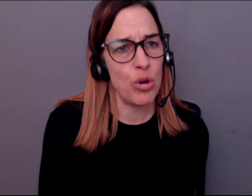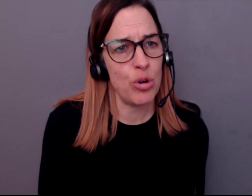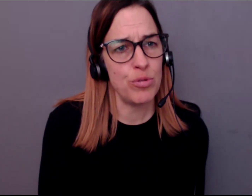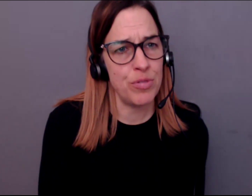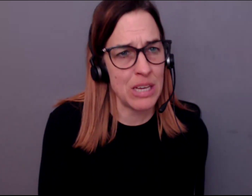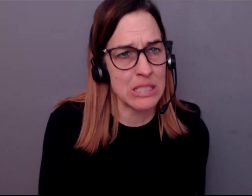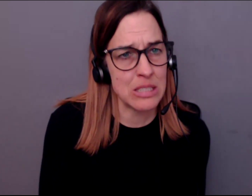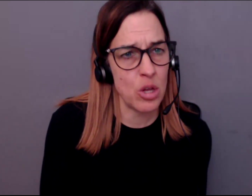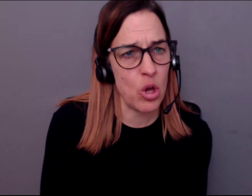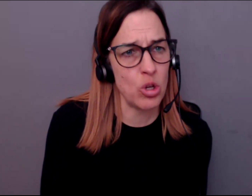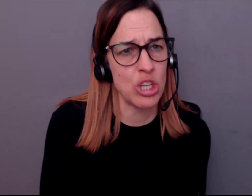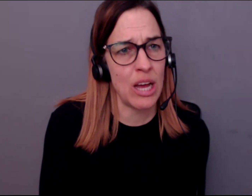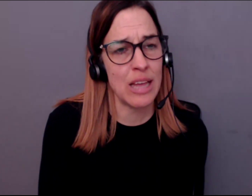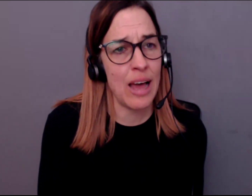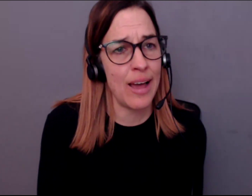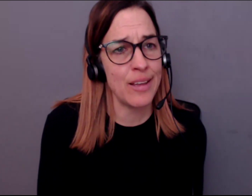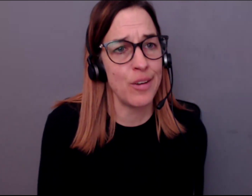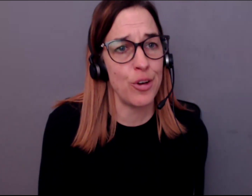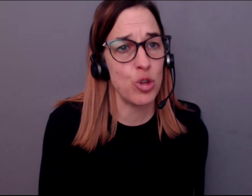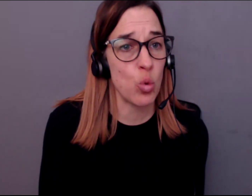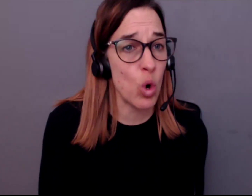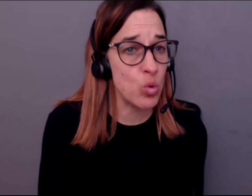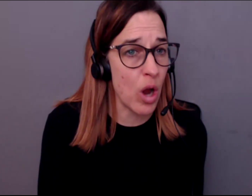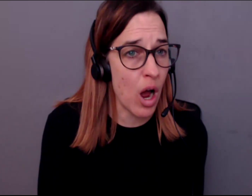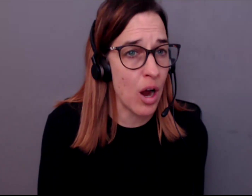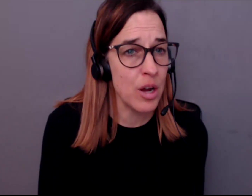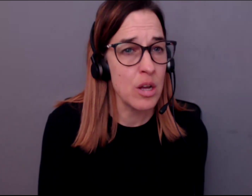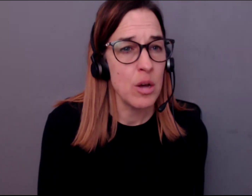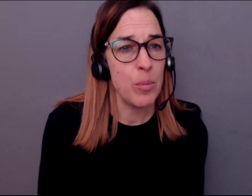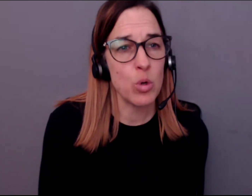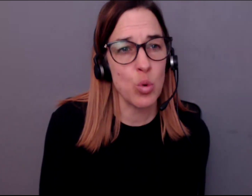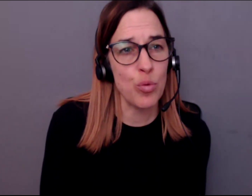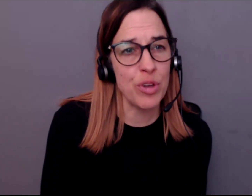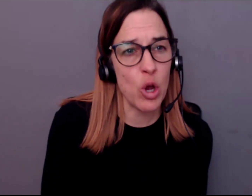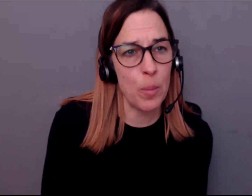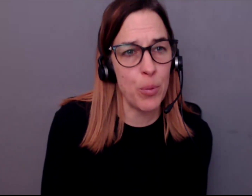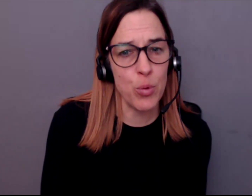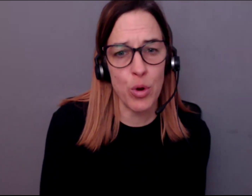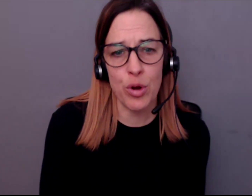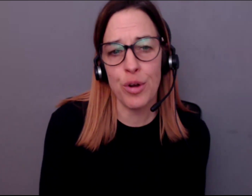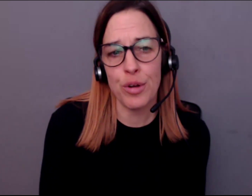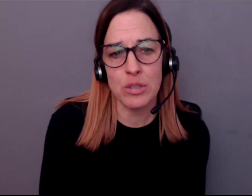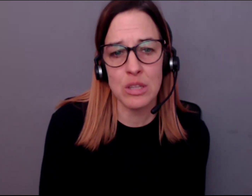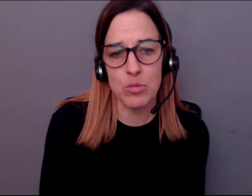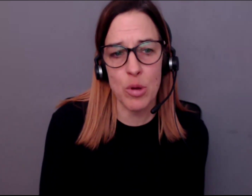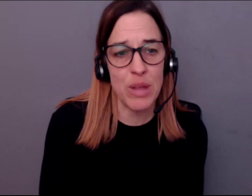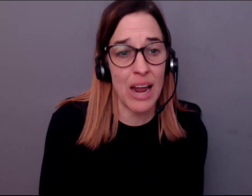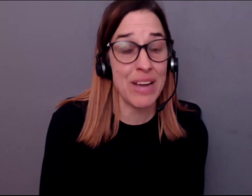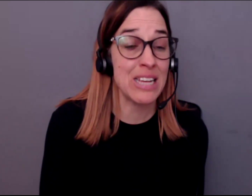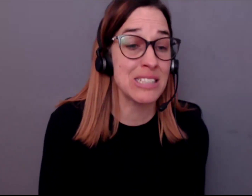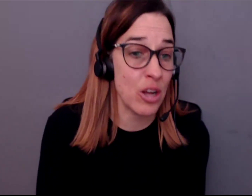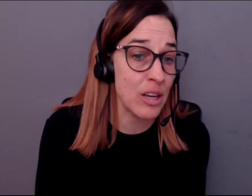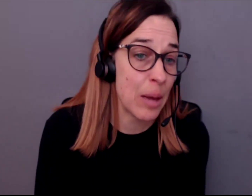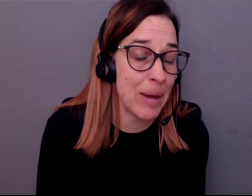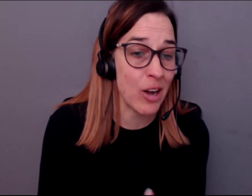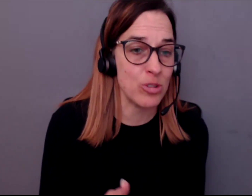mettre une veste, un chandail de 3 couleurs pour sauver un peu, tu sais, dans